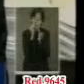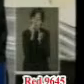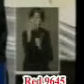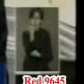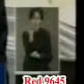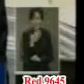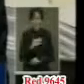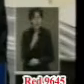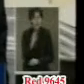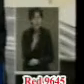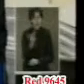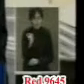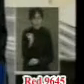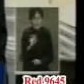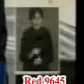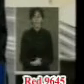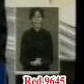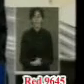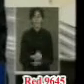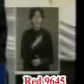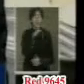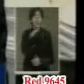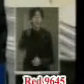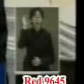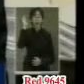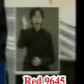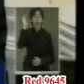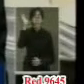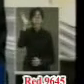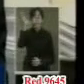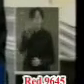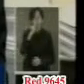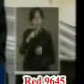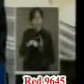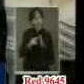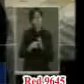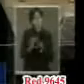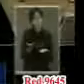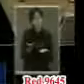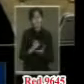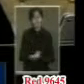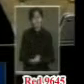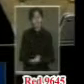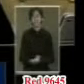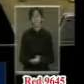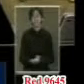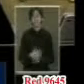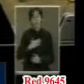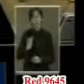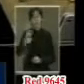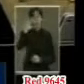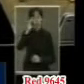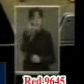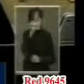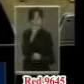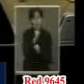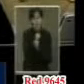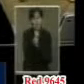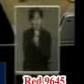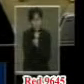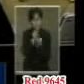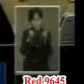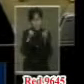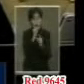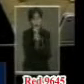ผมว่าถ้าจะอภิปรายกันอย่างนี้ก็ต้องกลับไป ประท้วงใครครับประท้วง วงใครเดี๋ยวนี้ ประท้วงว่าต้องอยู่ในประเด็